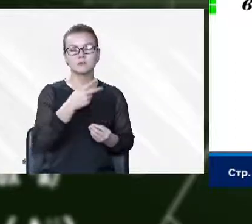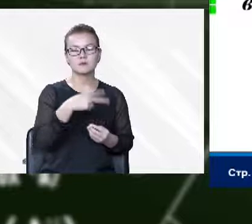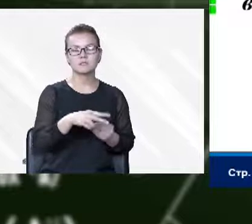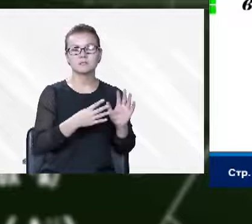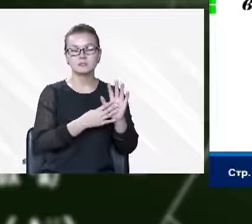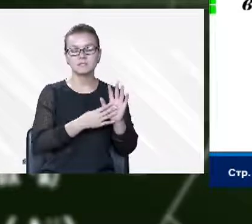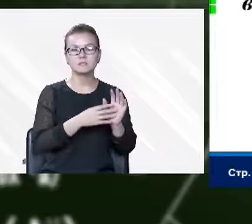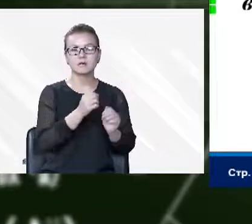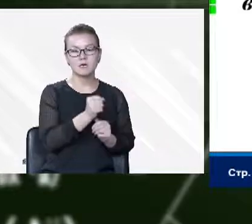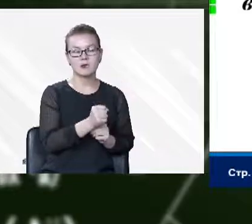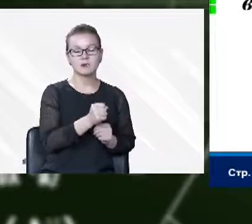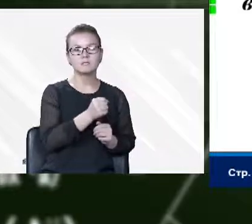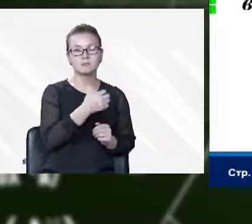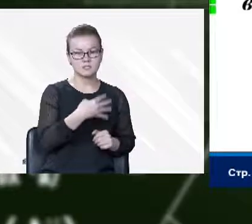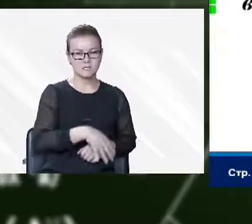29а сороковых.